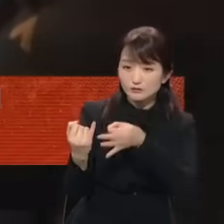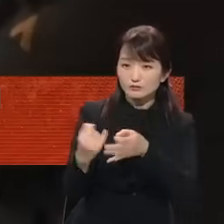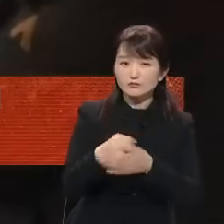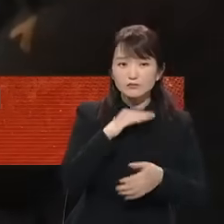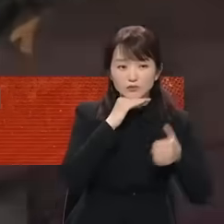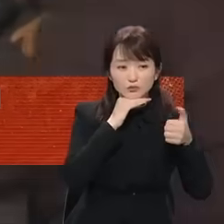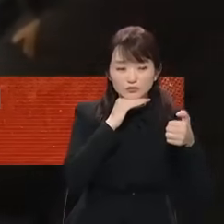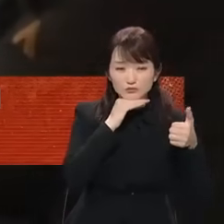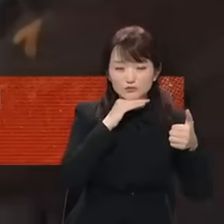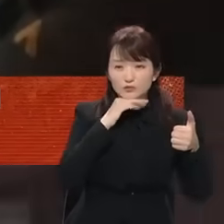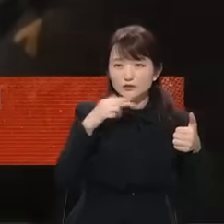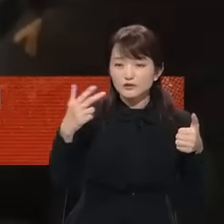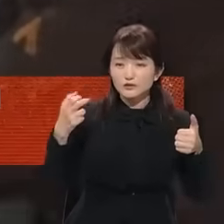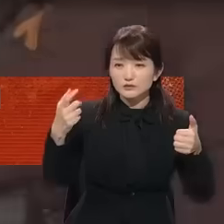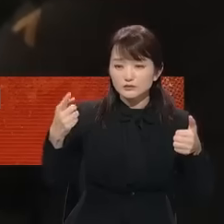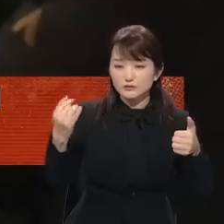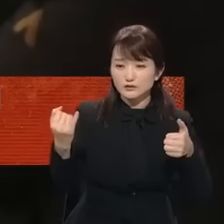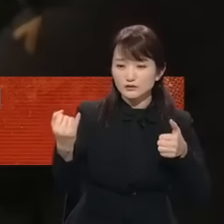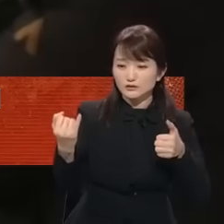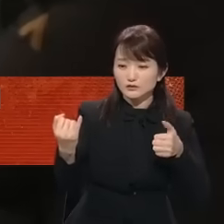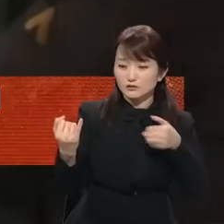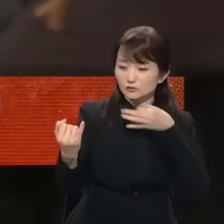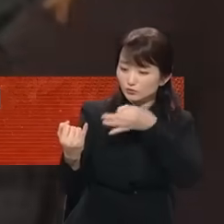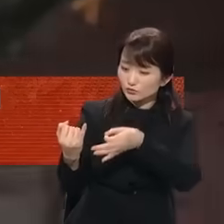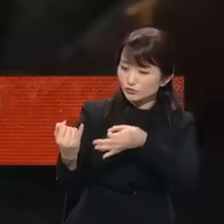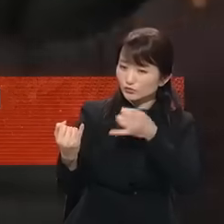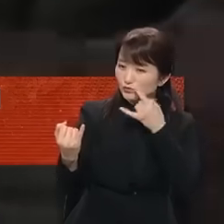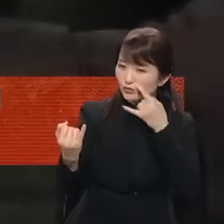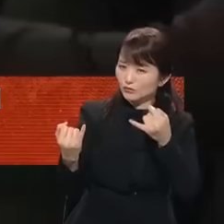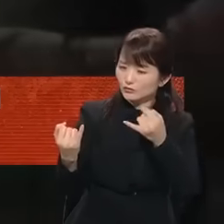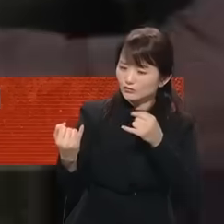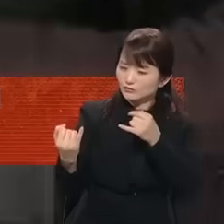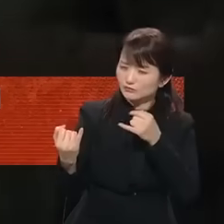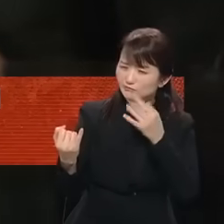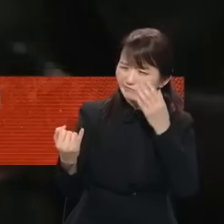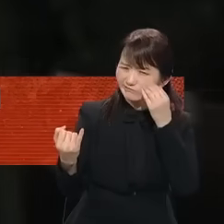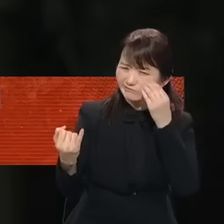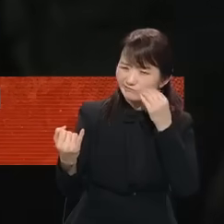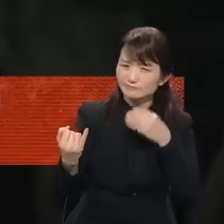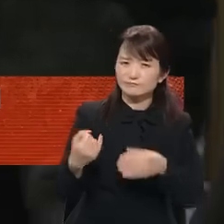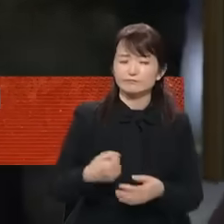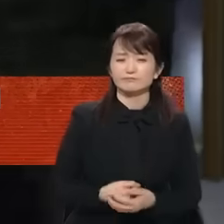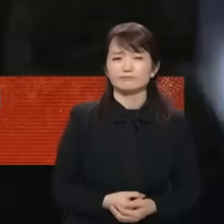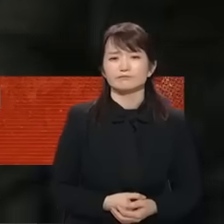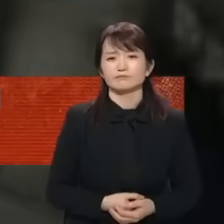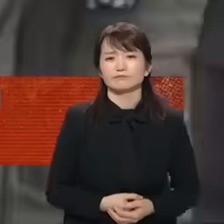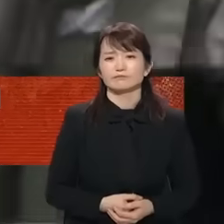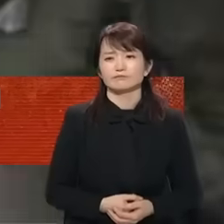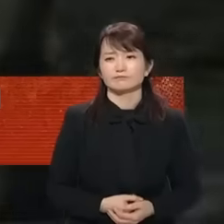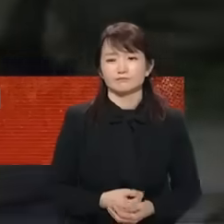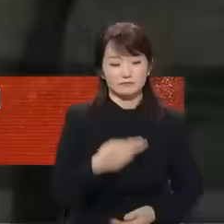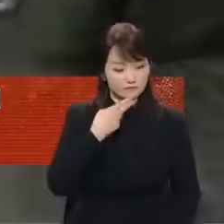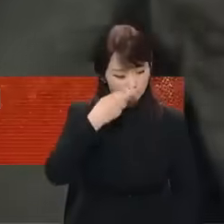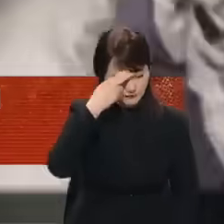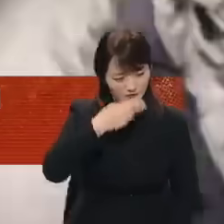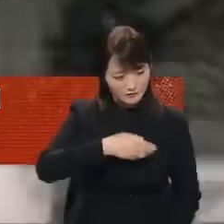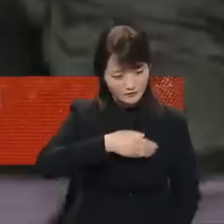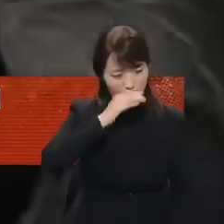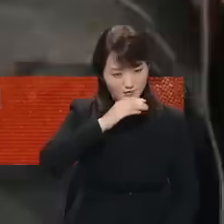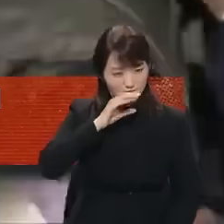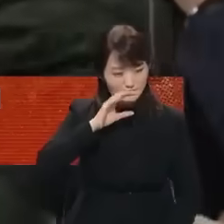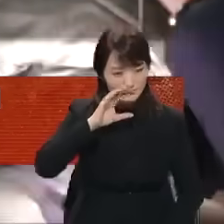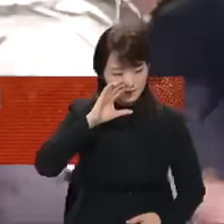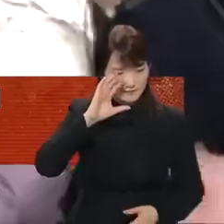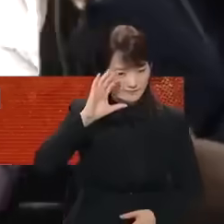71세 먹은 그 여성을 보고 어머니라고 하는 그것도 좀 저는 참 이해하기 힘들 요 그리고 이제 술을 마시고 돌변해이